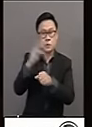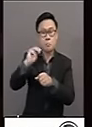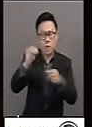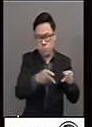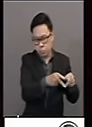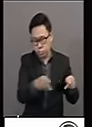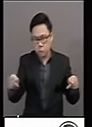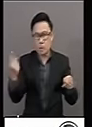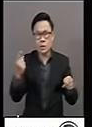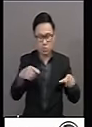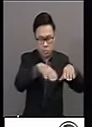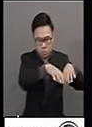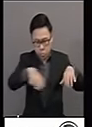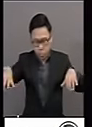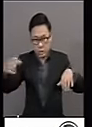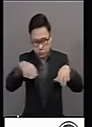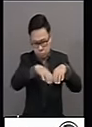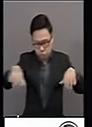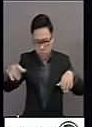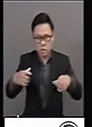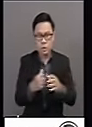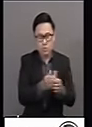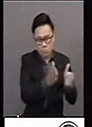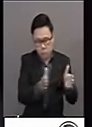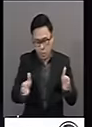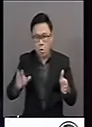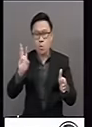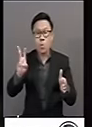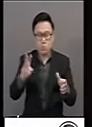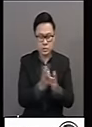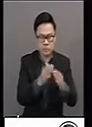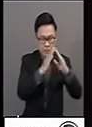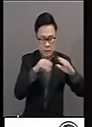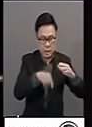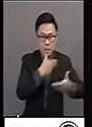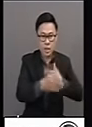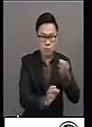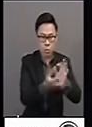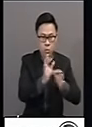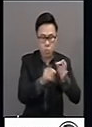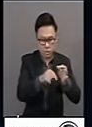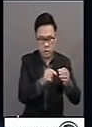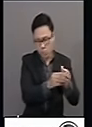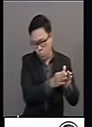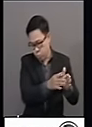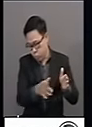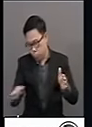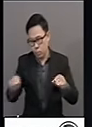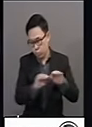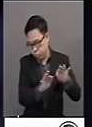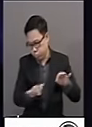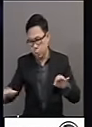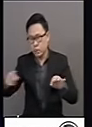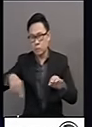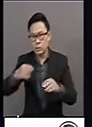างนะคะคือร้านค้าที่เป็นต้นเพลิงคุณผู้ชมชื่อว่าร้านดุ่ยยิ่งใหญ่ยิ่งถูกนะคะตรงจุดที่เกิดเหตุมีเปลว